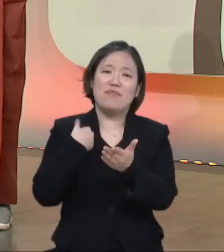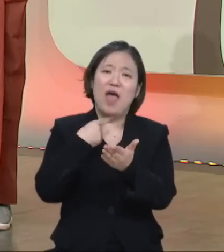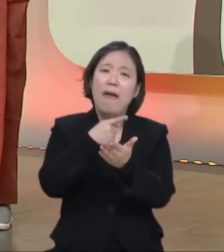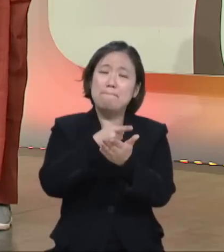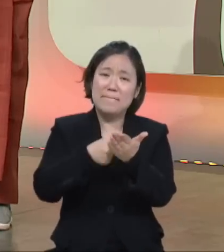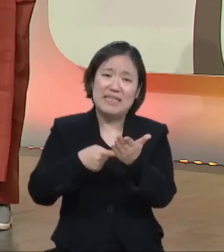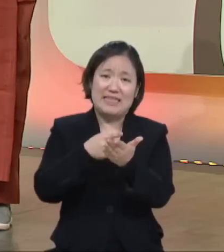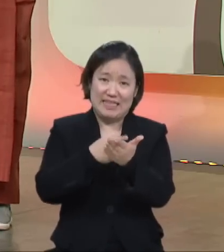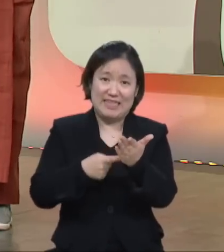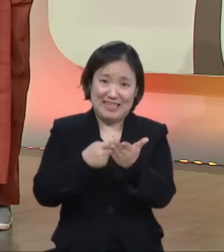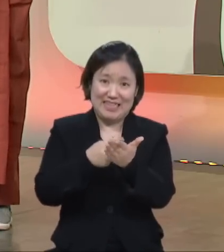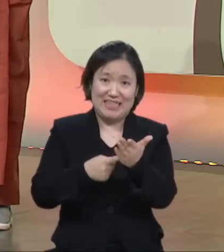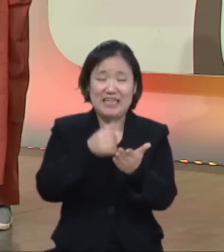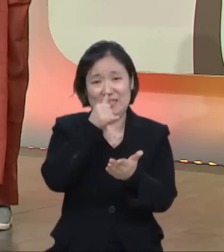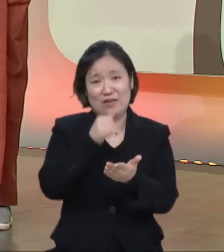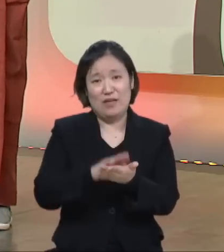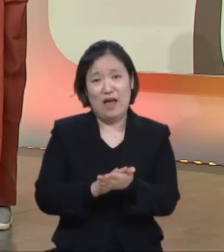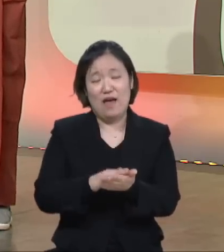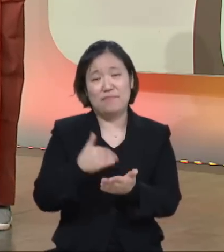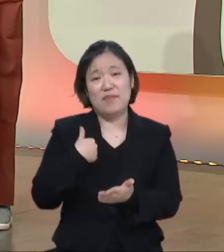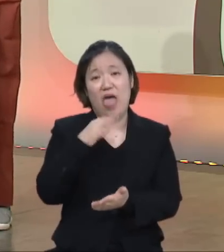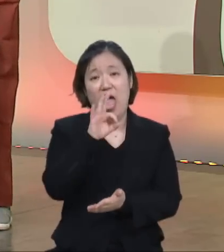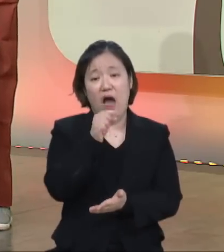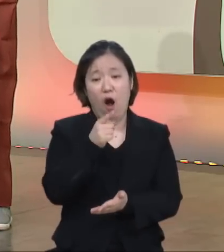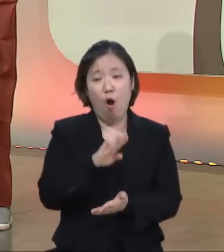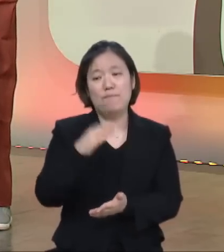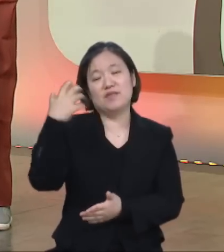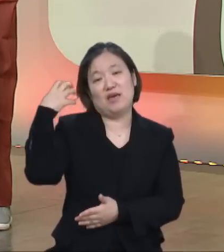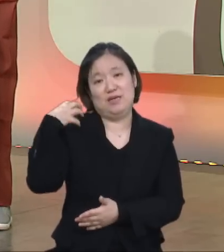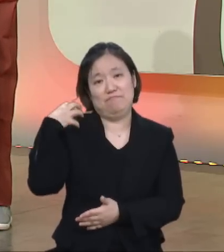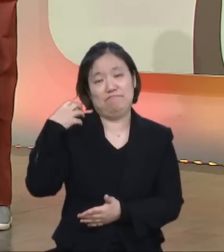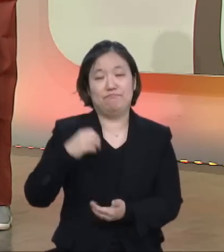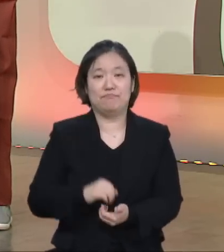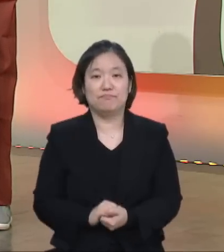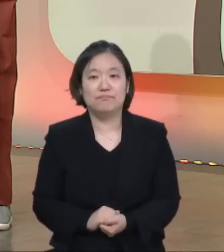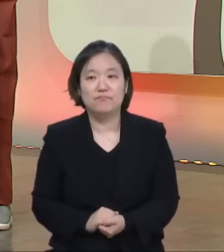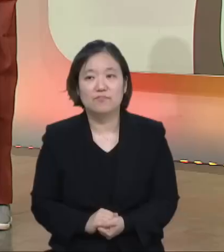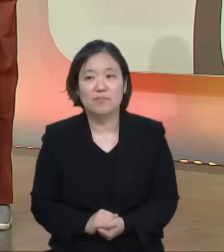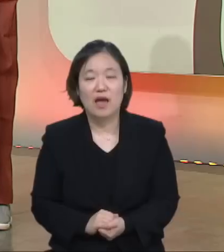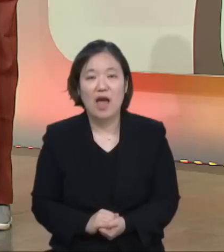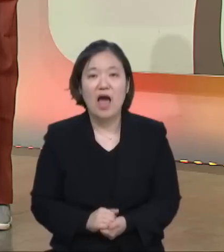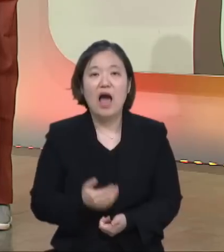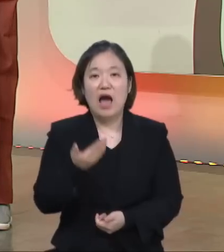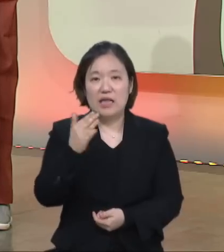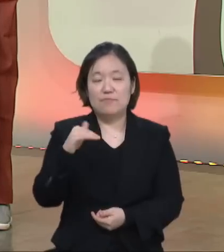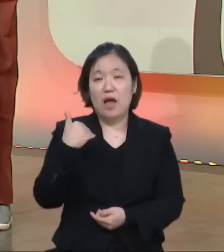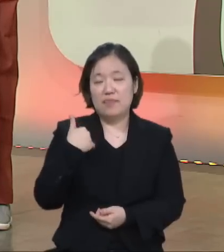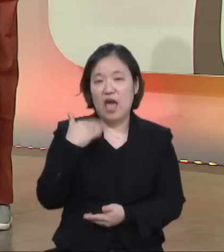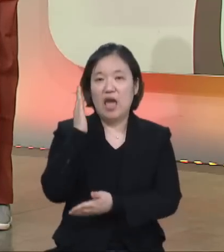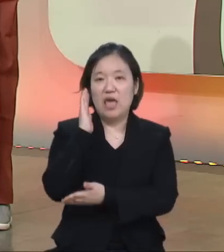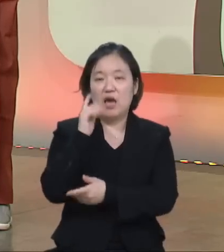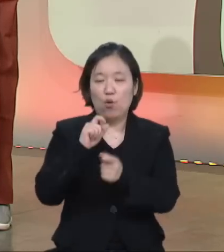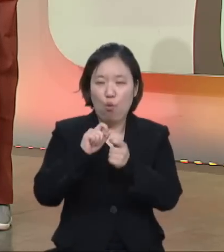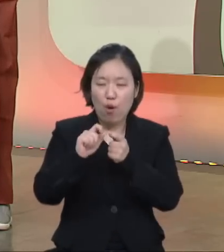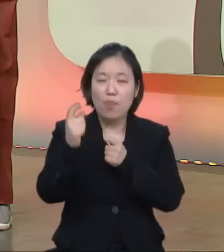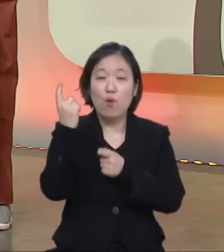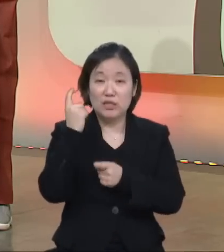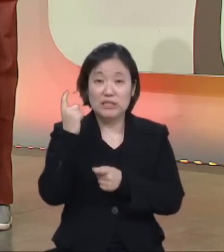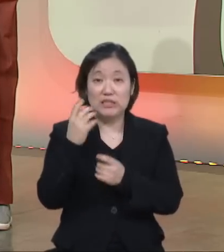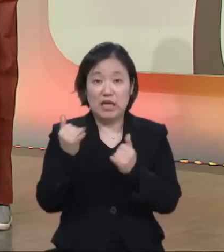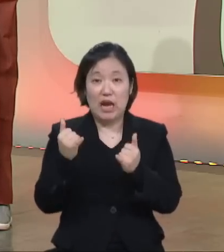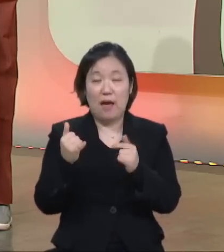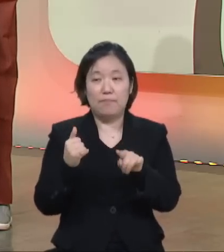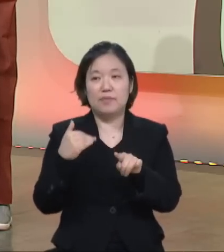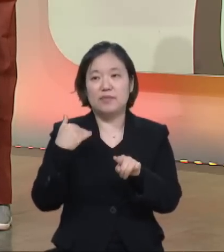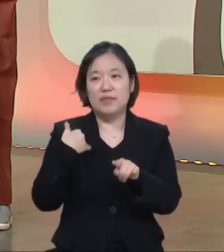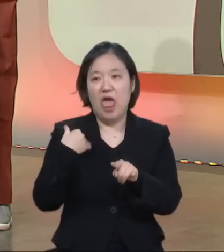하지만 소나무를 오랫동안 보신 분들은 이 내가 받아야 할